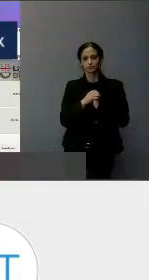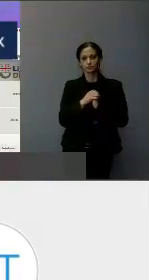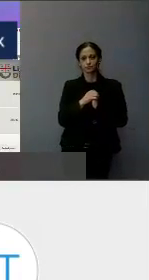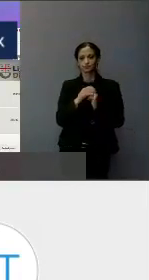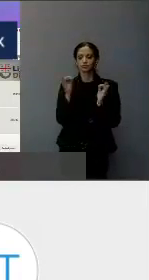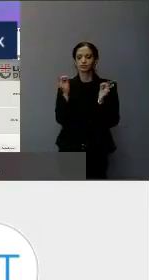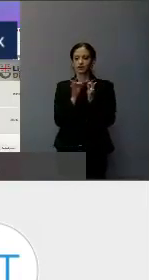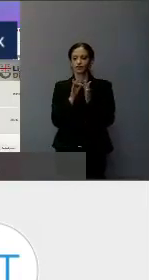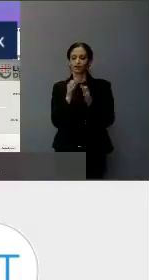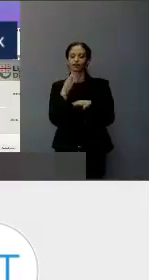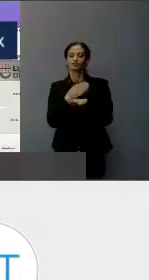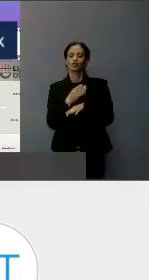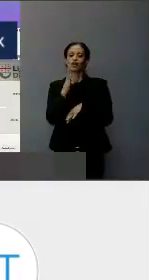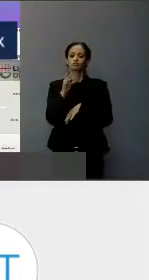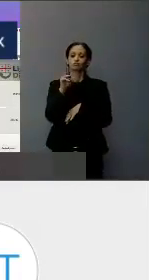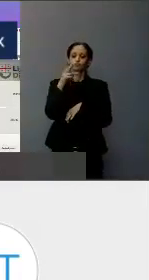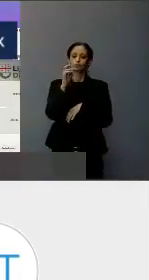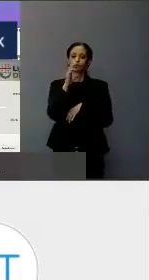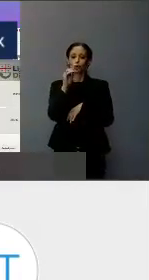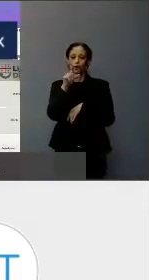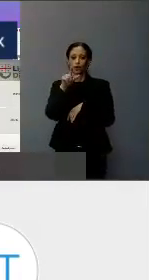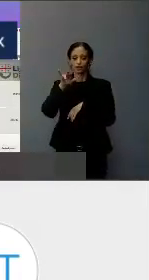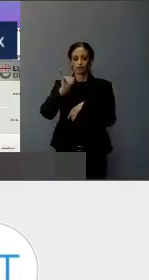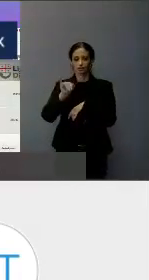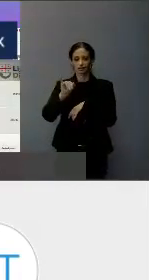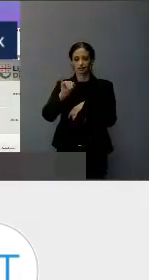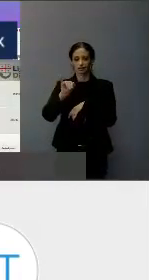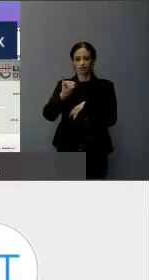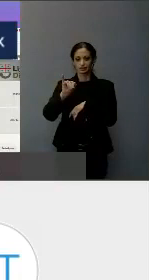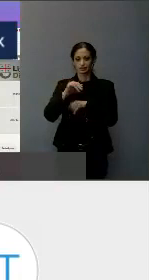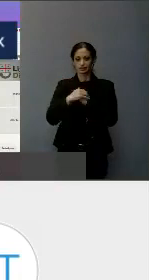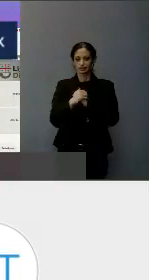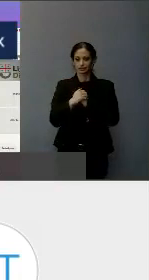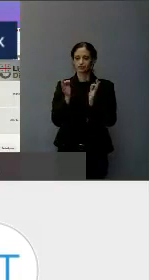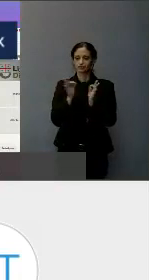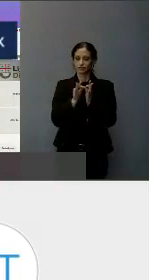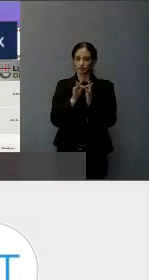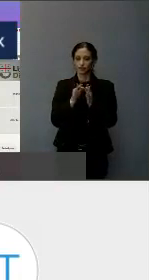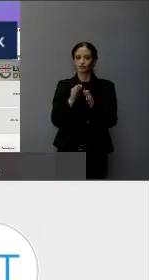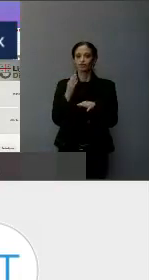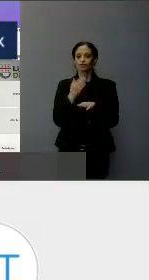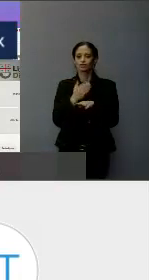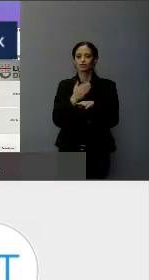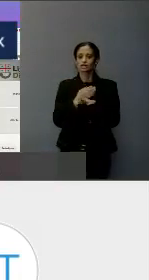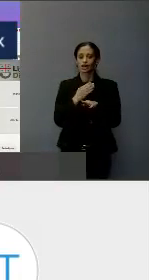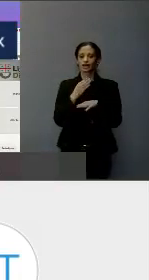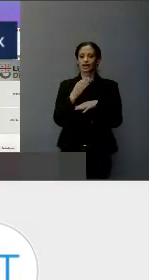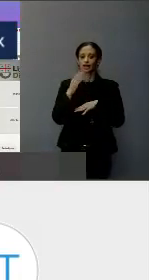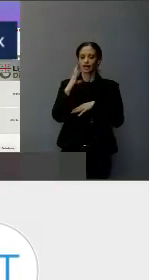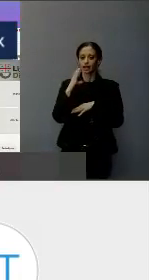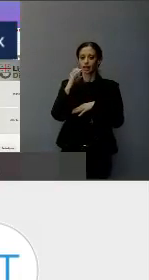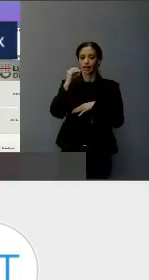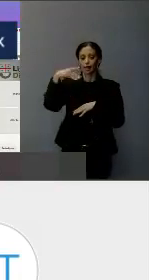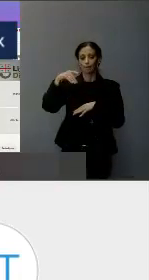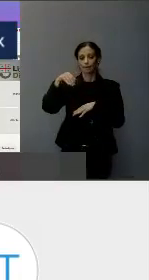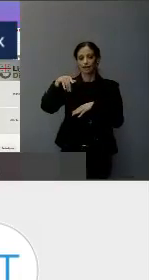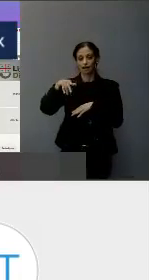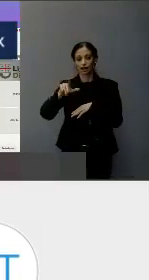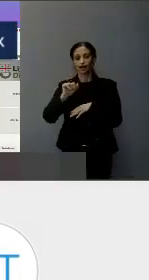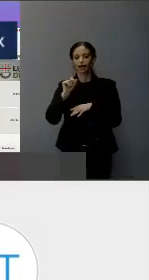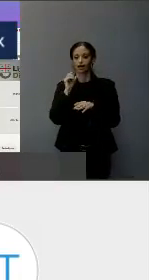la consigliera bruccoleri favorevole consigliere campanario